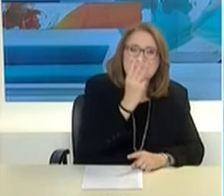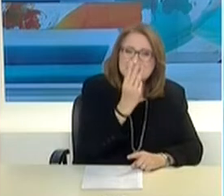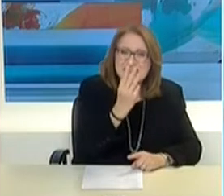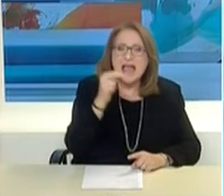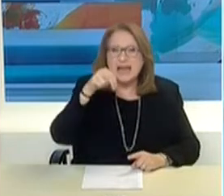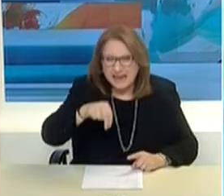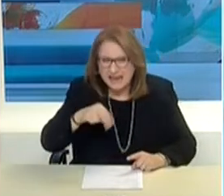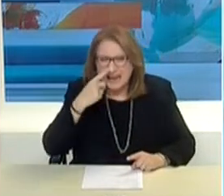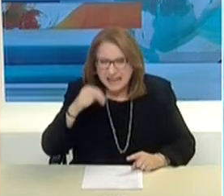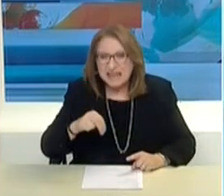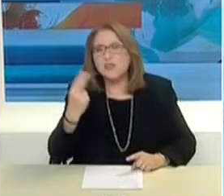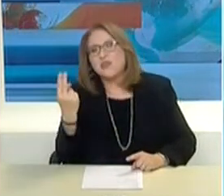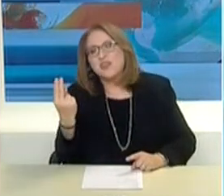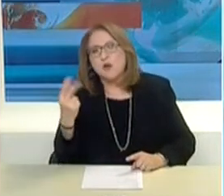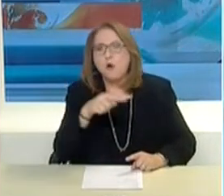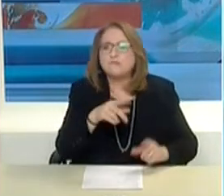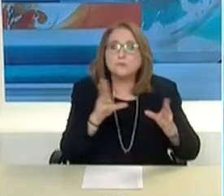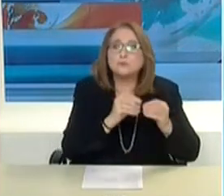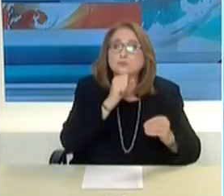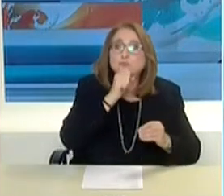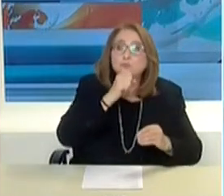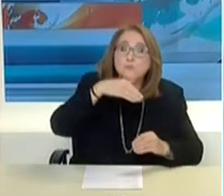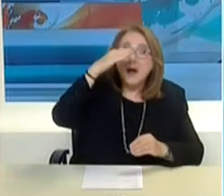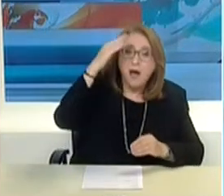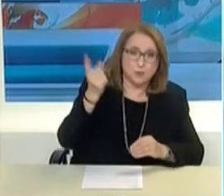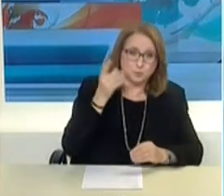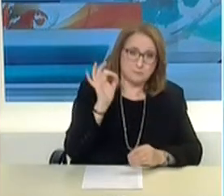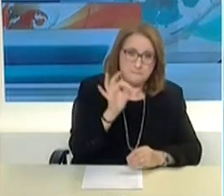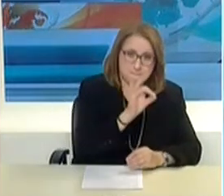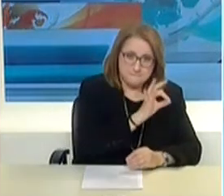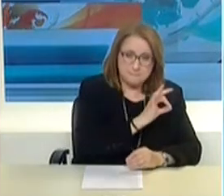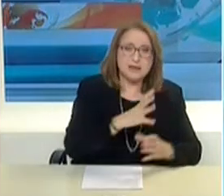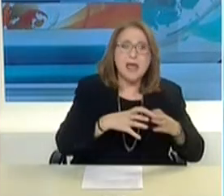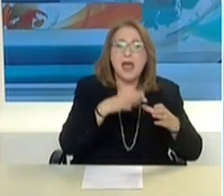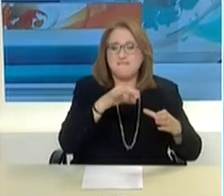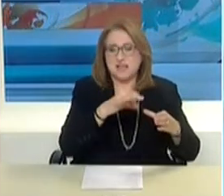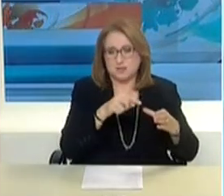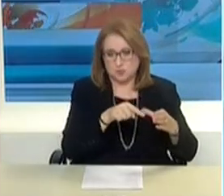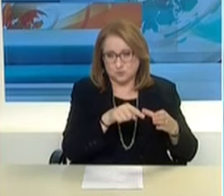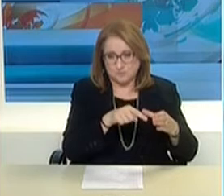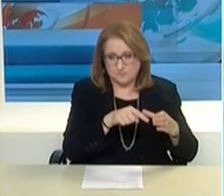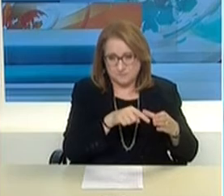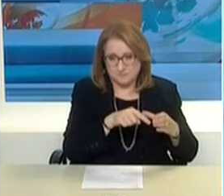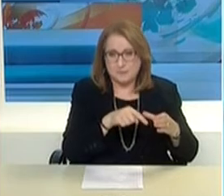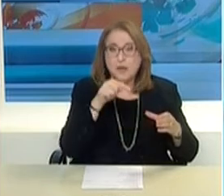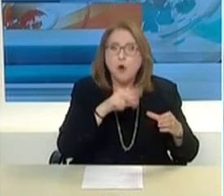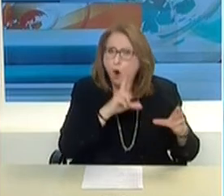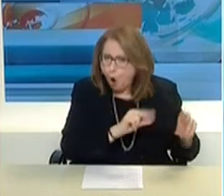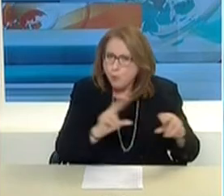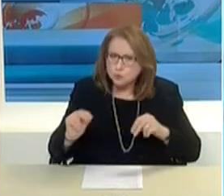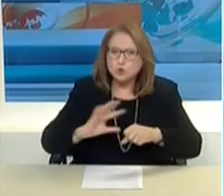που προσβάλλει ιδιαίτερα ηλικιωμένους και ομάδες αυξημένου κινδύνου, όπως και ο νέος